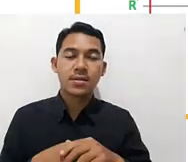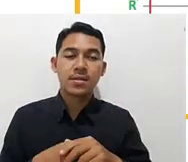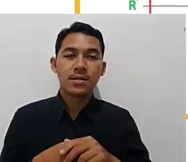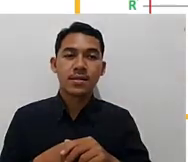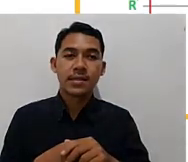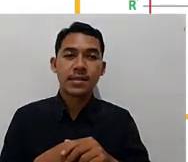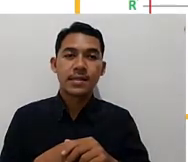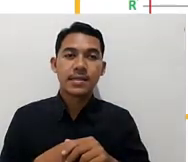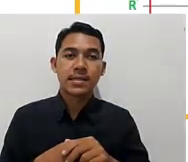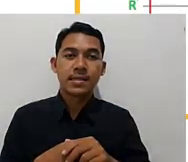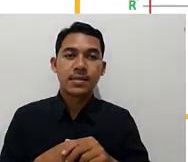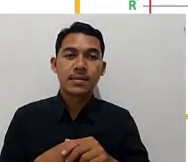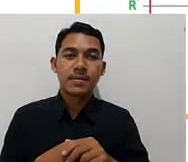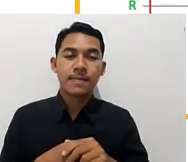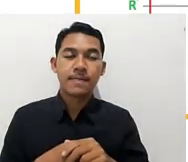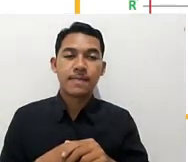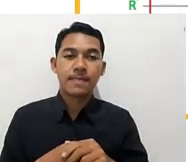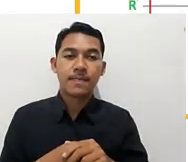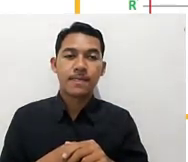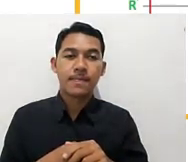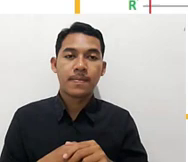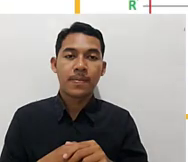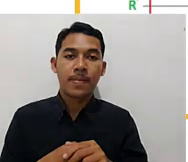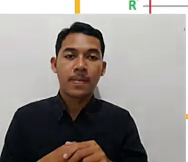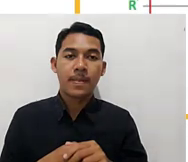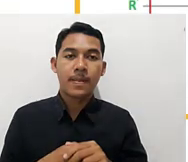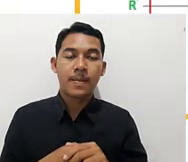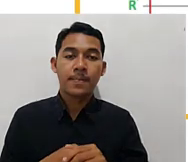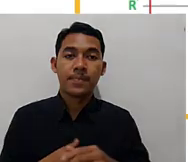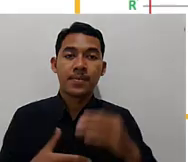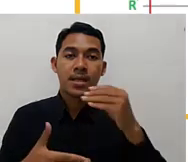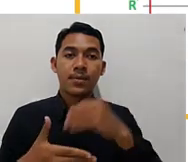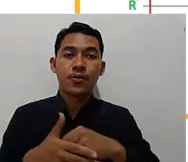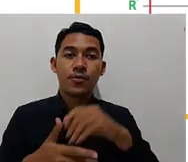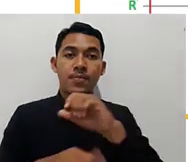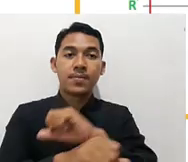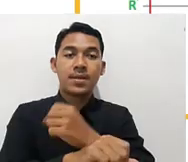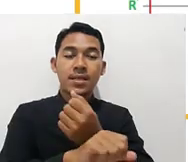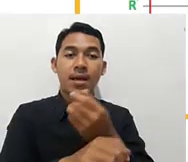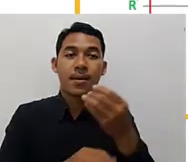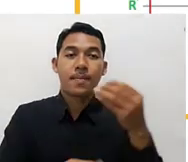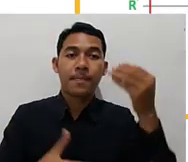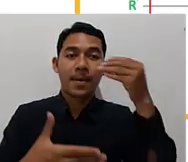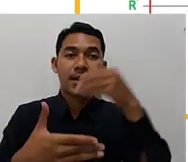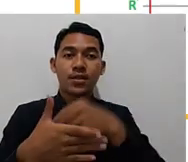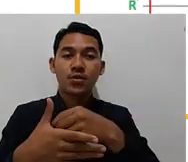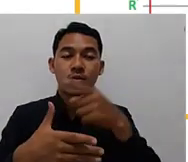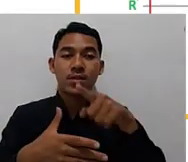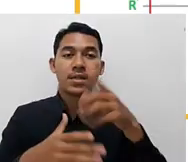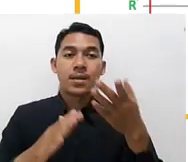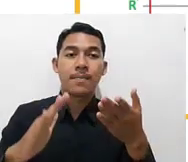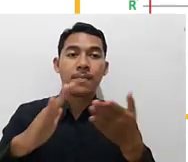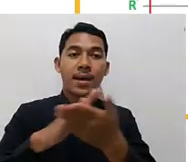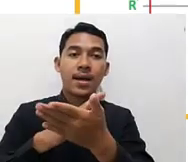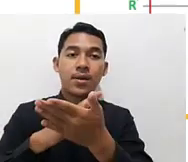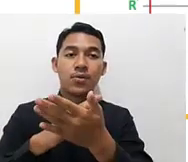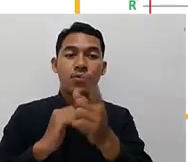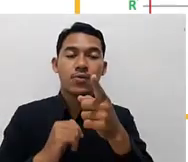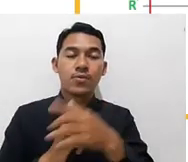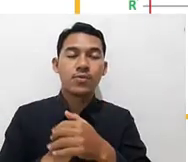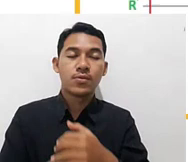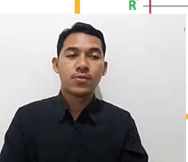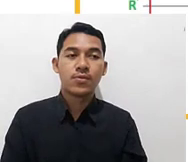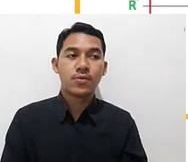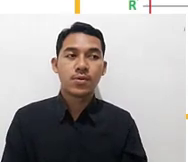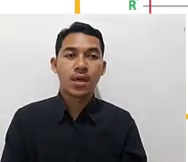si siapa namanya nih? Si input sebelumnya itu dapat masuk ke input yang baru. Jadi misalkan di sini 0, ini